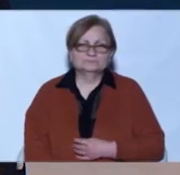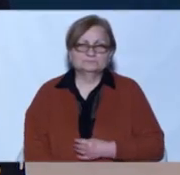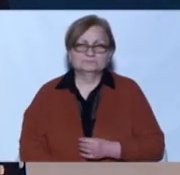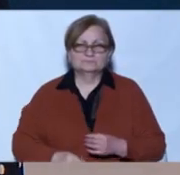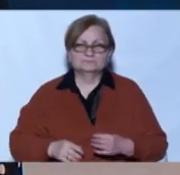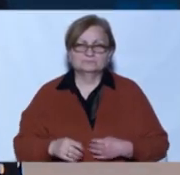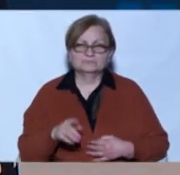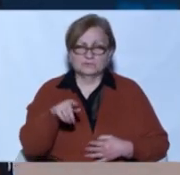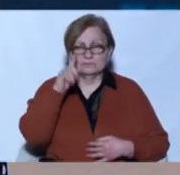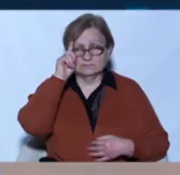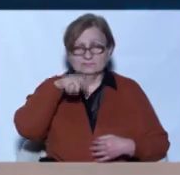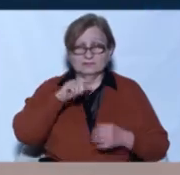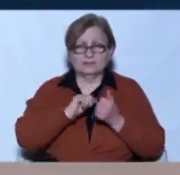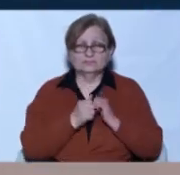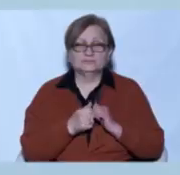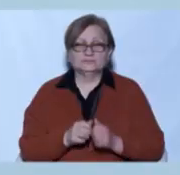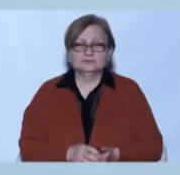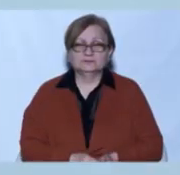ცხადია, გახსოვთ.